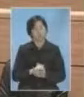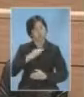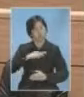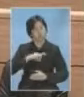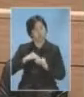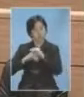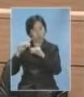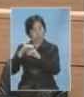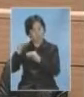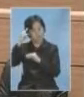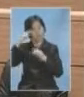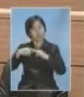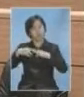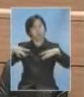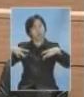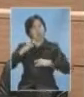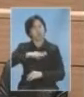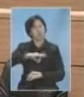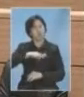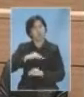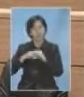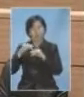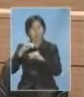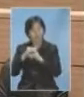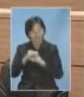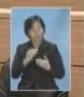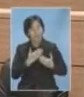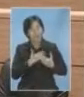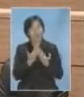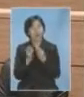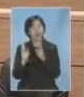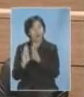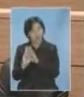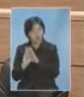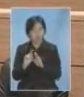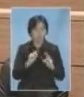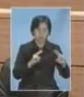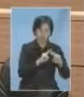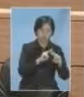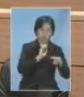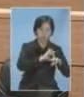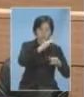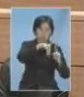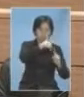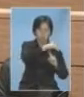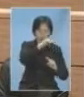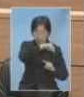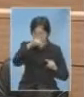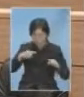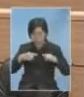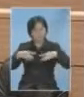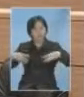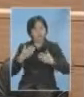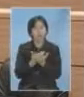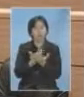กับวัตถุประสงค์ของโครงการสายใยรักแห่งครอบครัวท่านประธานครับจำเป็นต้องพูดครับเพราะว่ามีการตั้